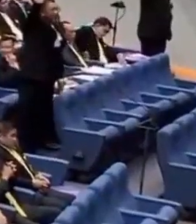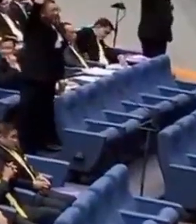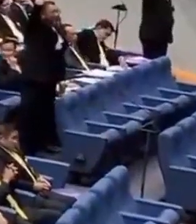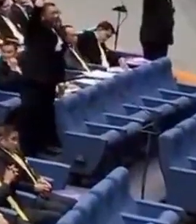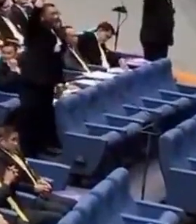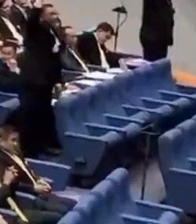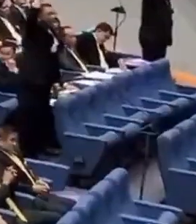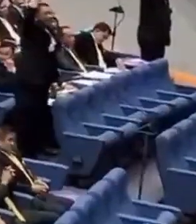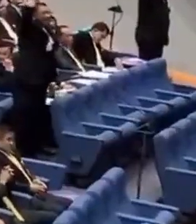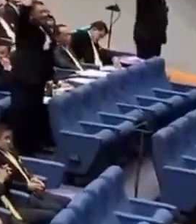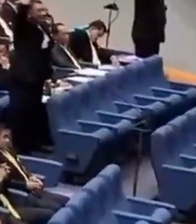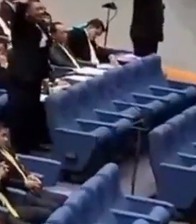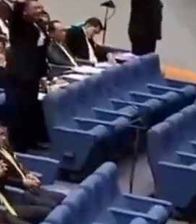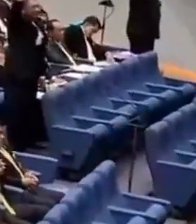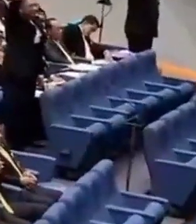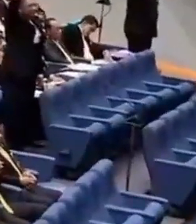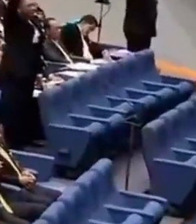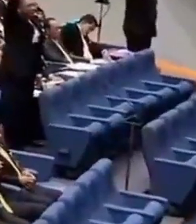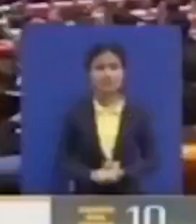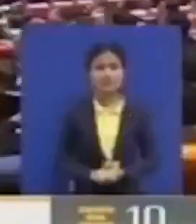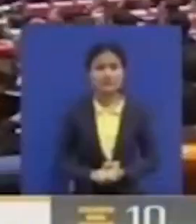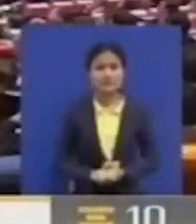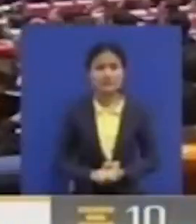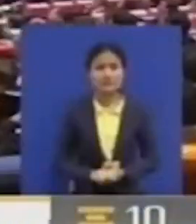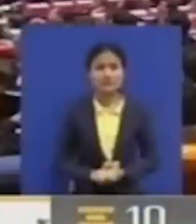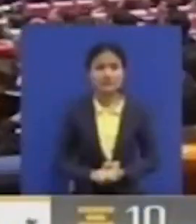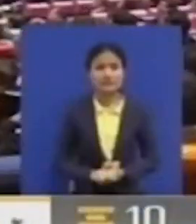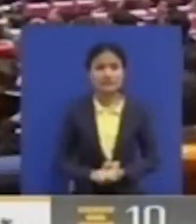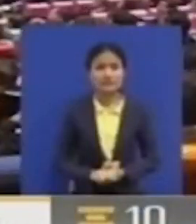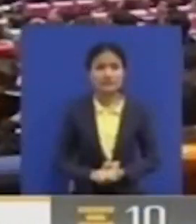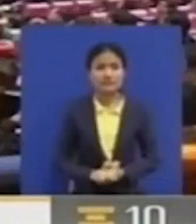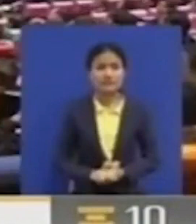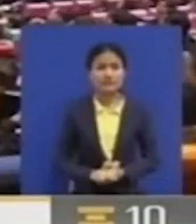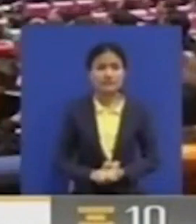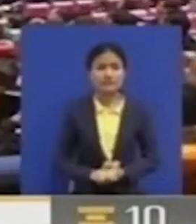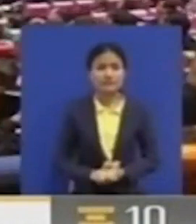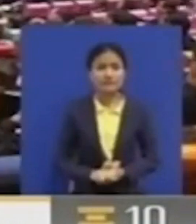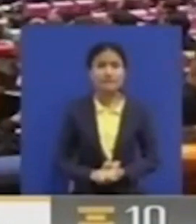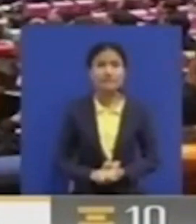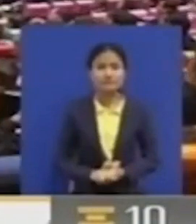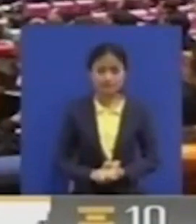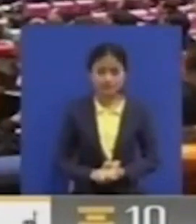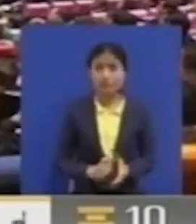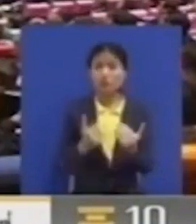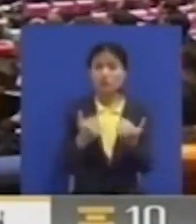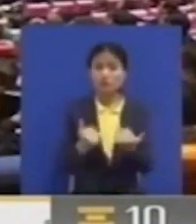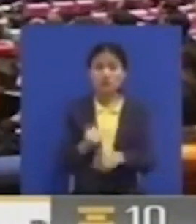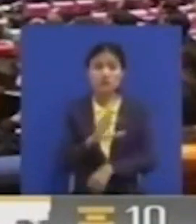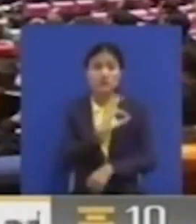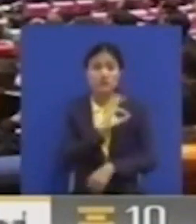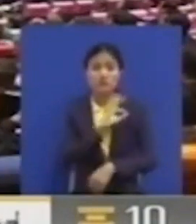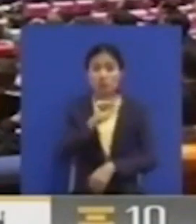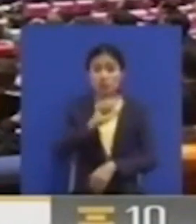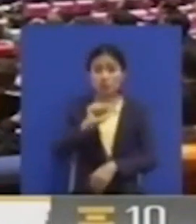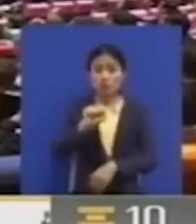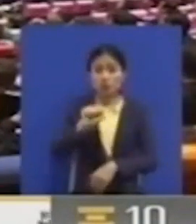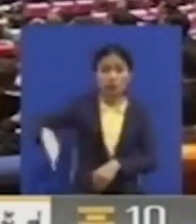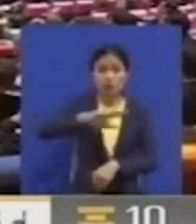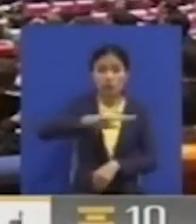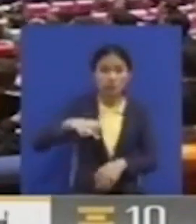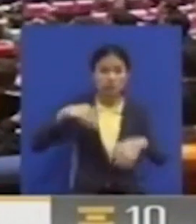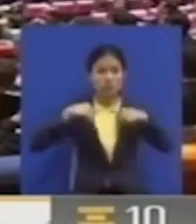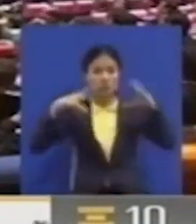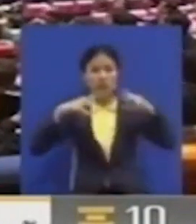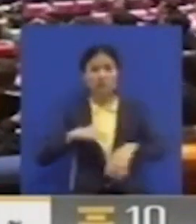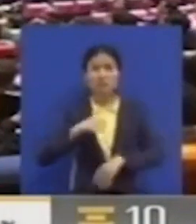นะครับกับเหตุการณ์นั้น ครับแต่จริงๆบางคนเนี่ยอย่างฝั่งที่เชียร์คุณธนาธรเอางี้แล้วกันนะเริ่มจากฝั่